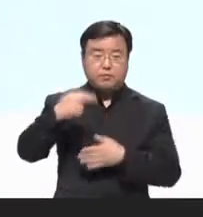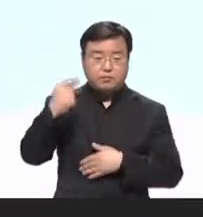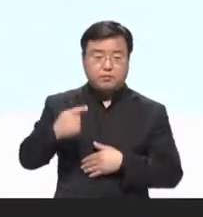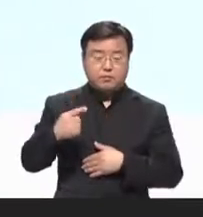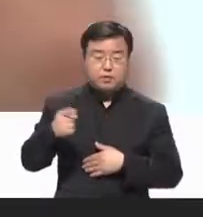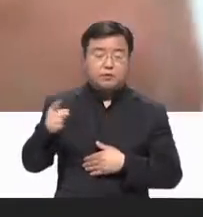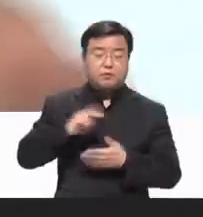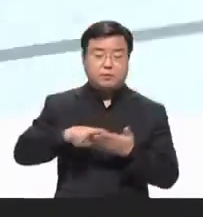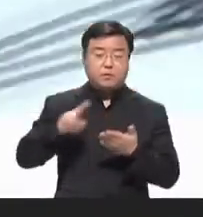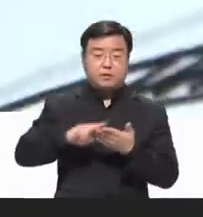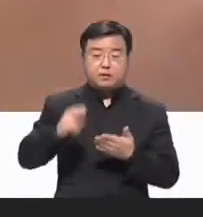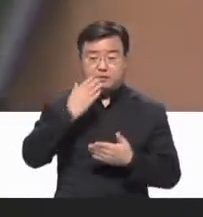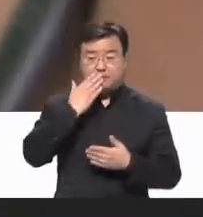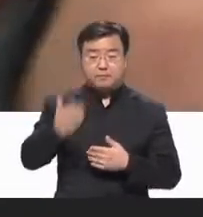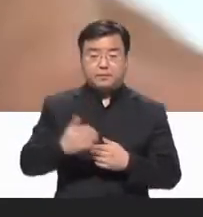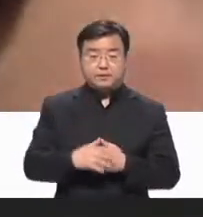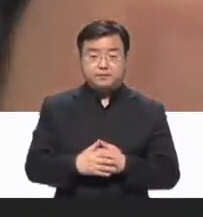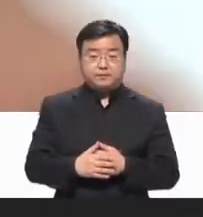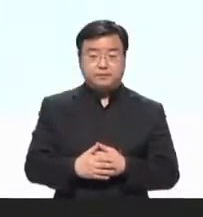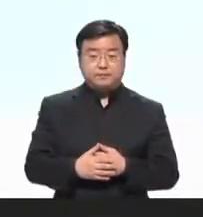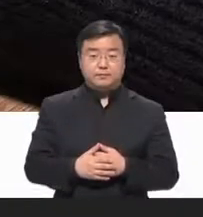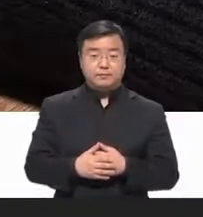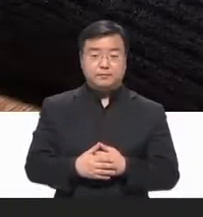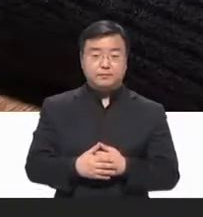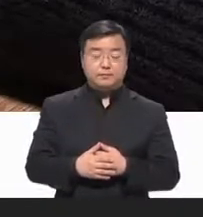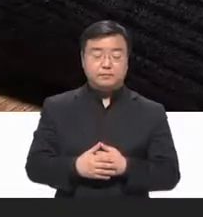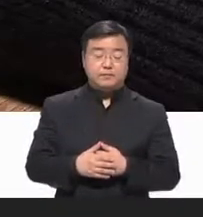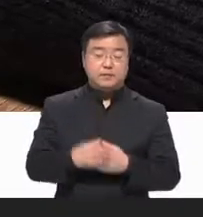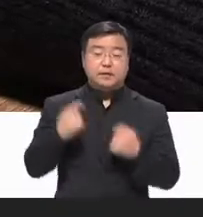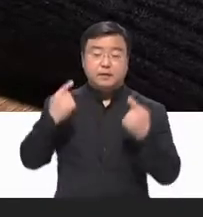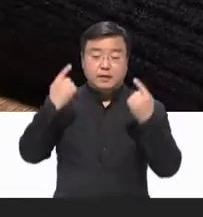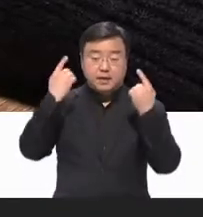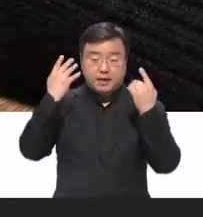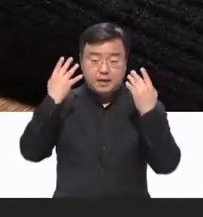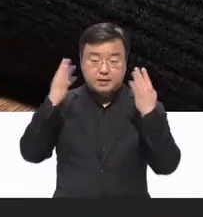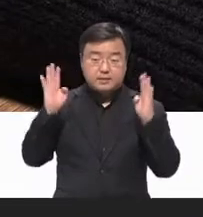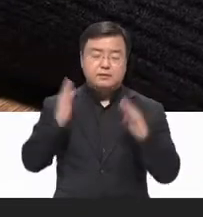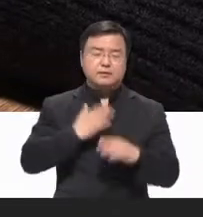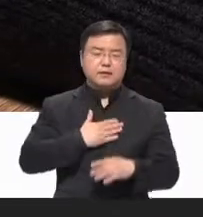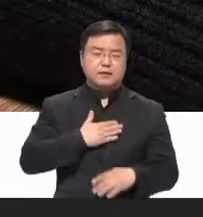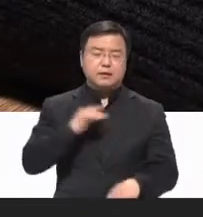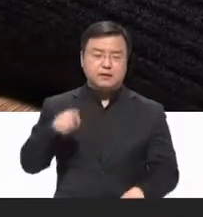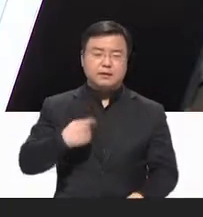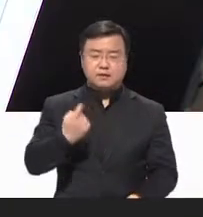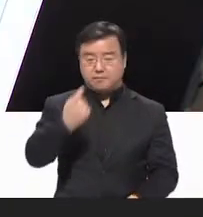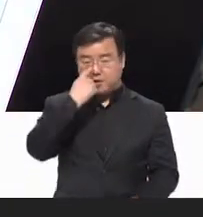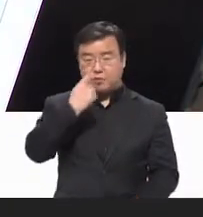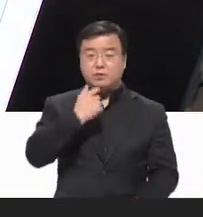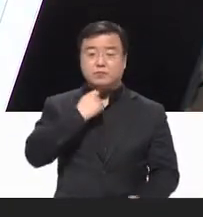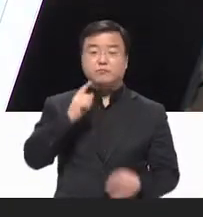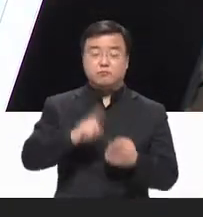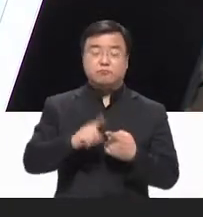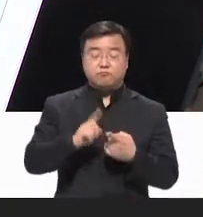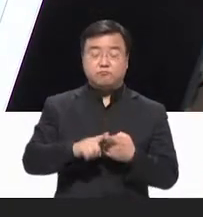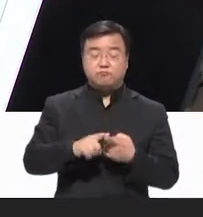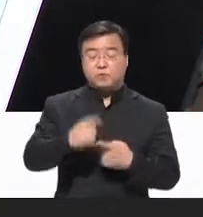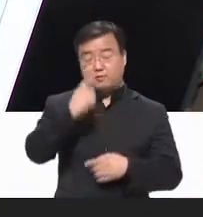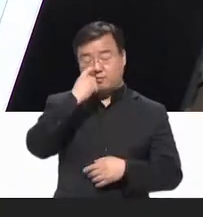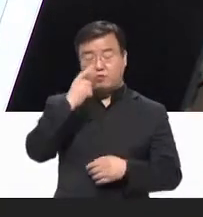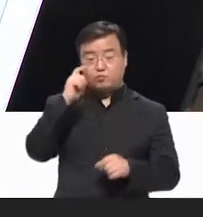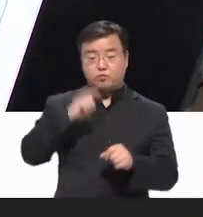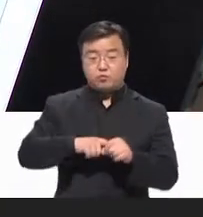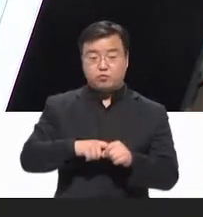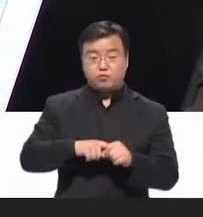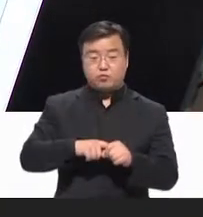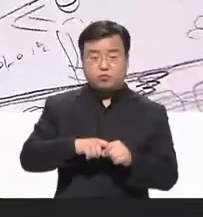있습니다 그렇죠 예 어 대학은 본인이 배우 싶은걸 배우러 가는 곳이지 어 대학에 가야만